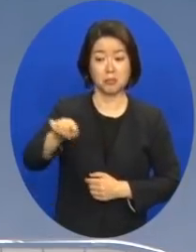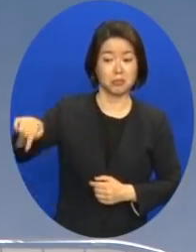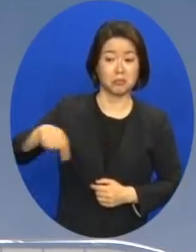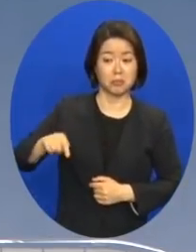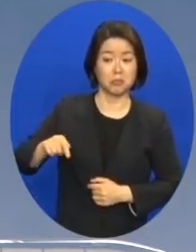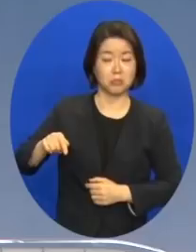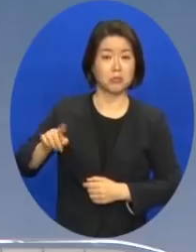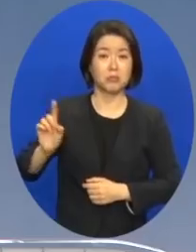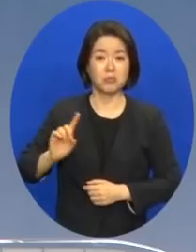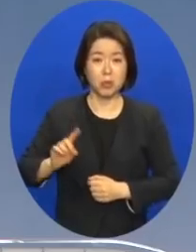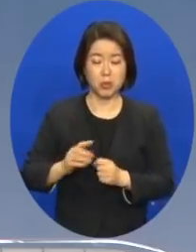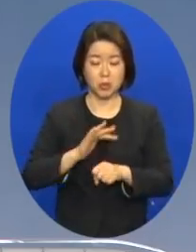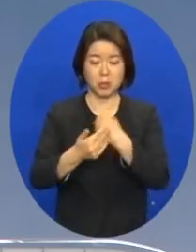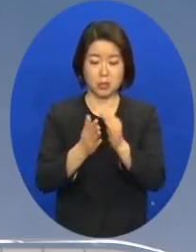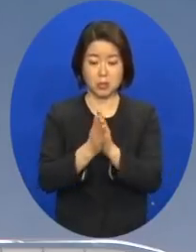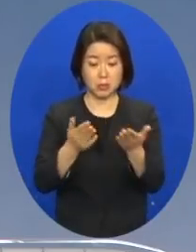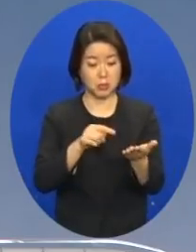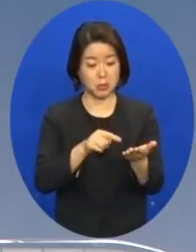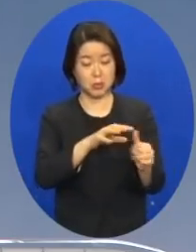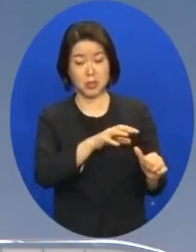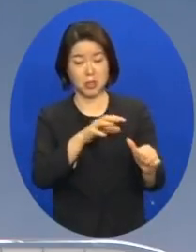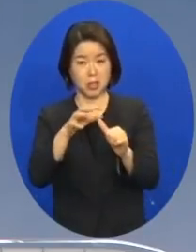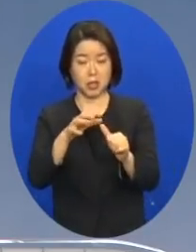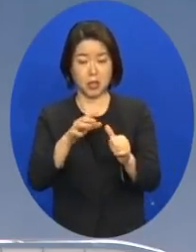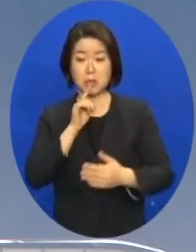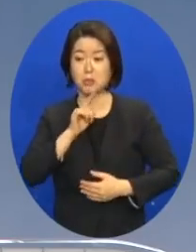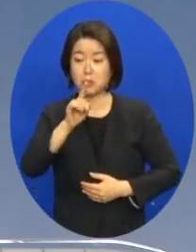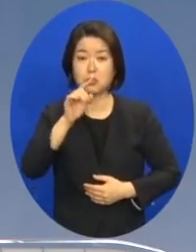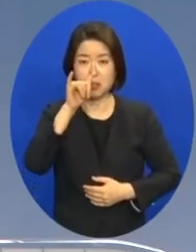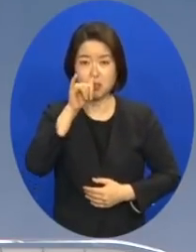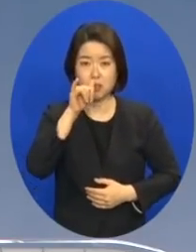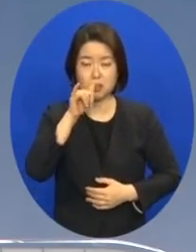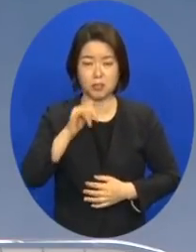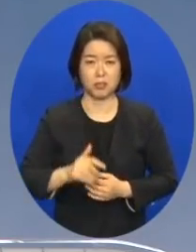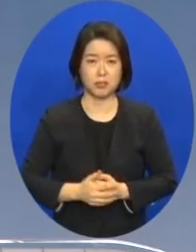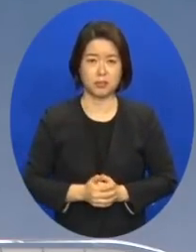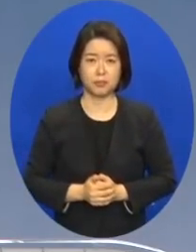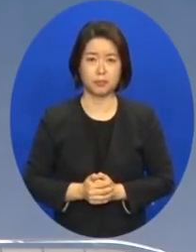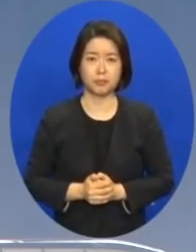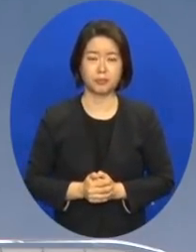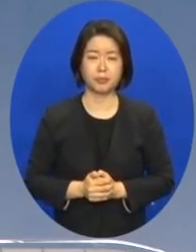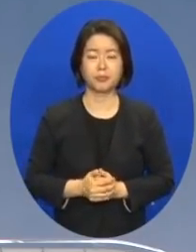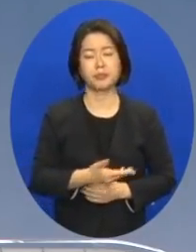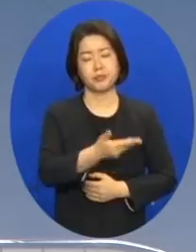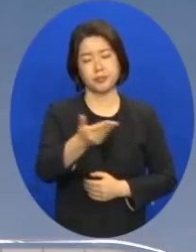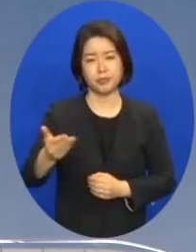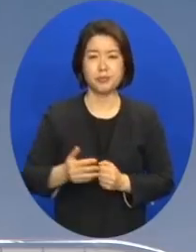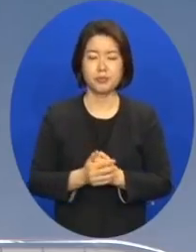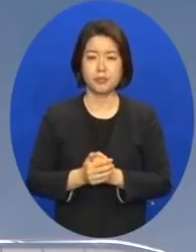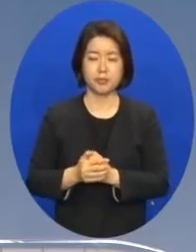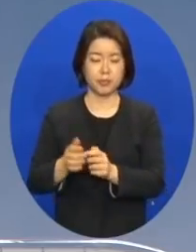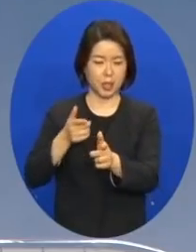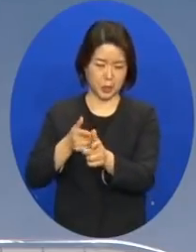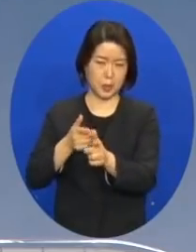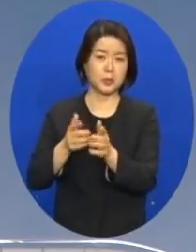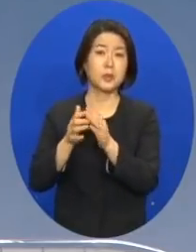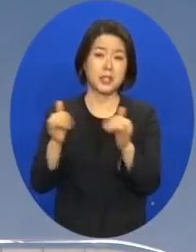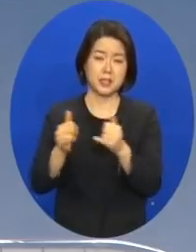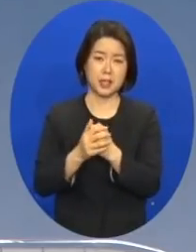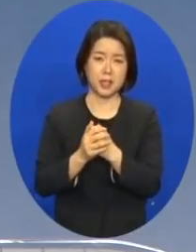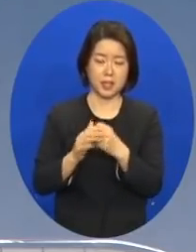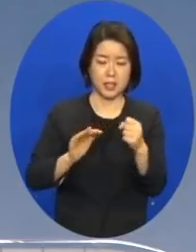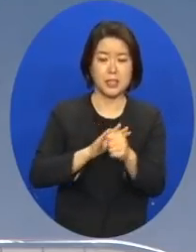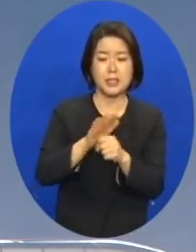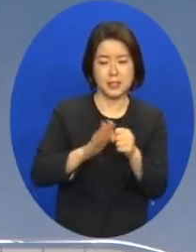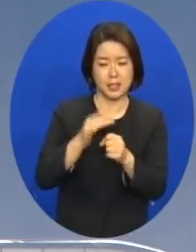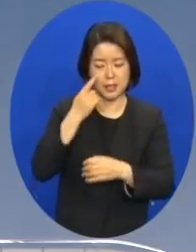나름대로는 성경을 인용해 가면서 또 주장하기도 합니다. 여러분, 동성애자들을